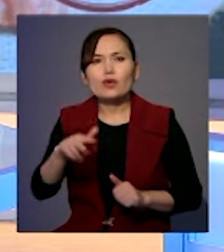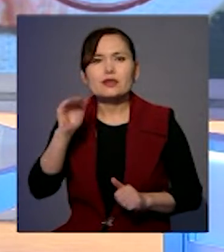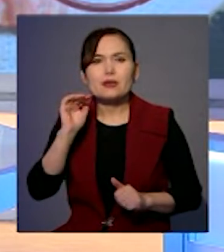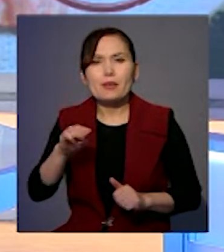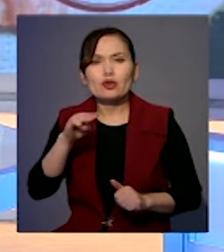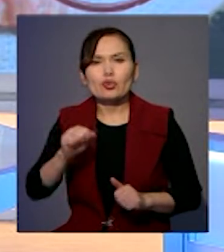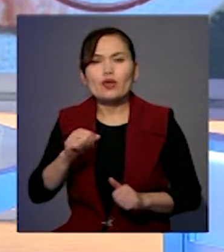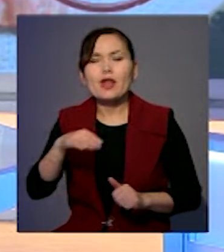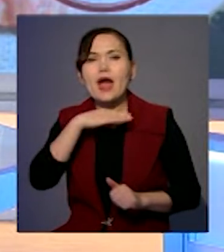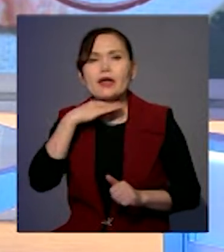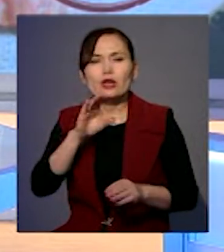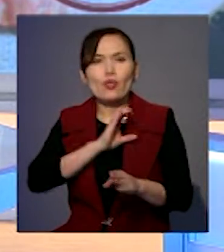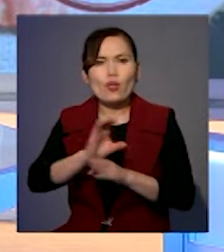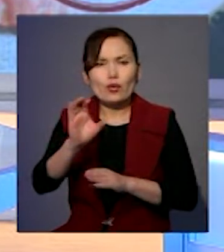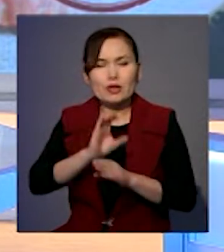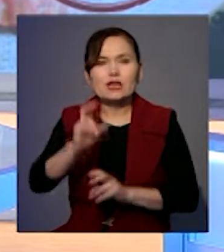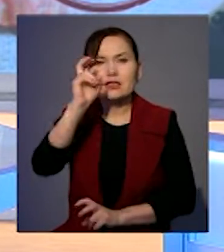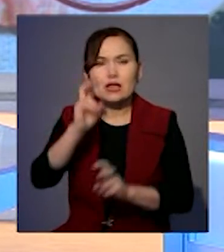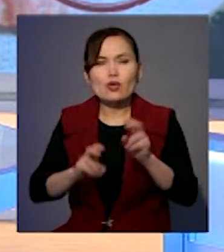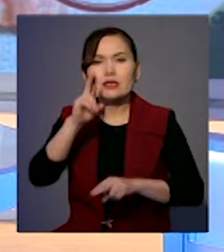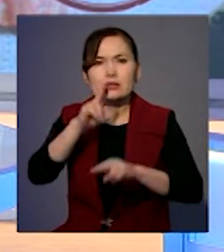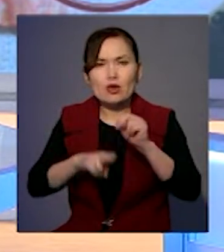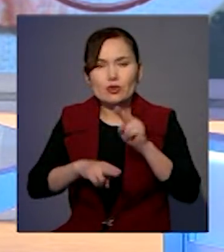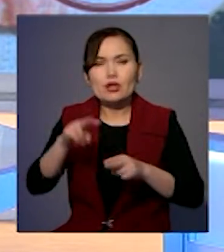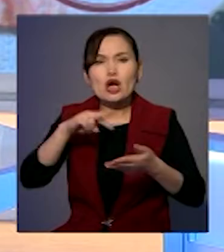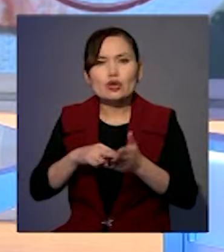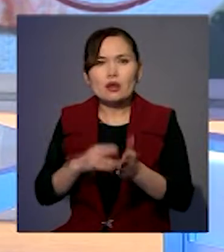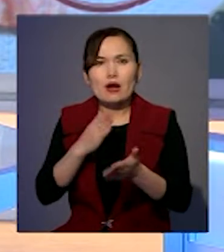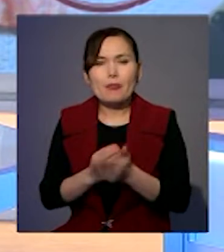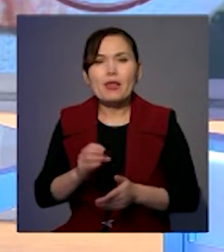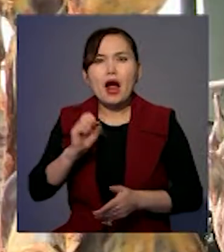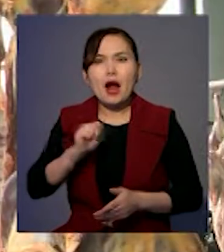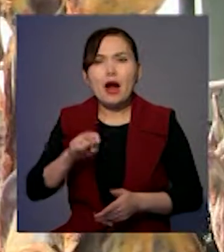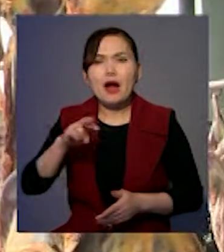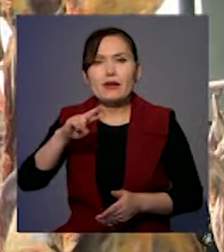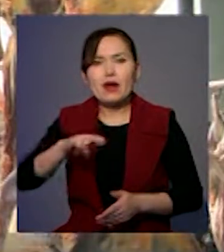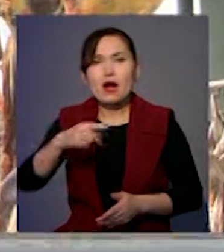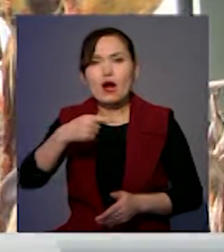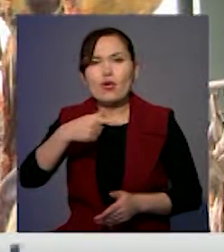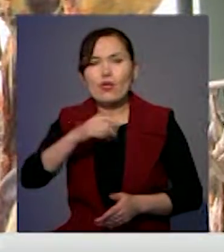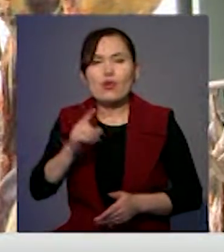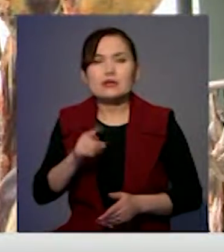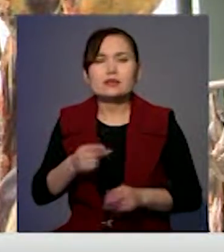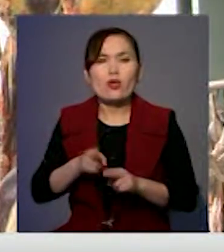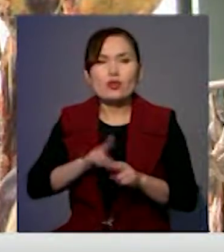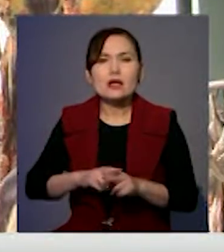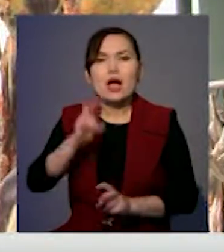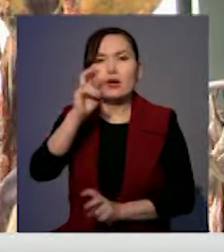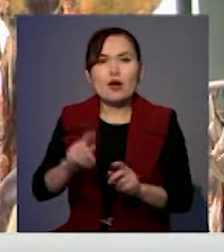ет өңдейтін зауыт салу жоспарланып отыр. Осындай ірі бастама Аягөз ауданында да қарастырылып жатыр. 2018 жылы